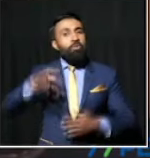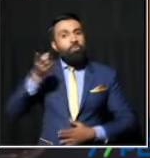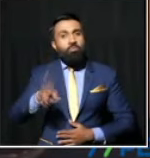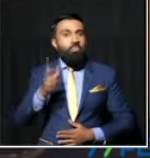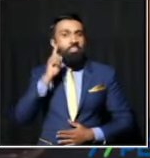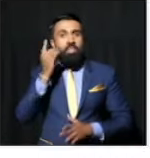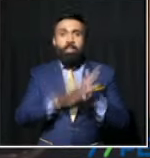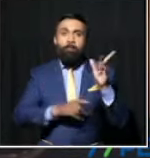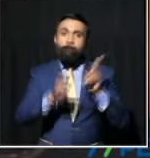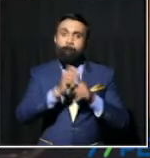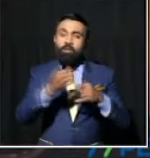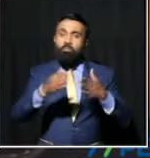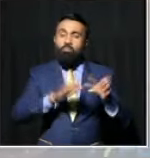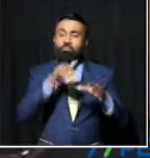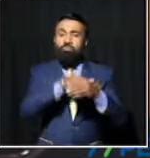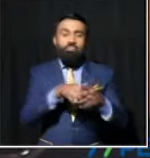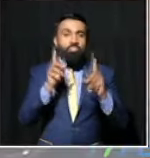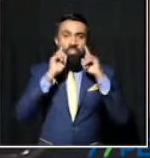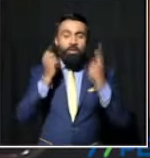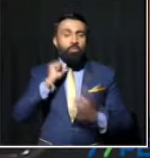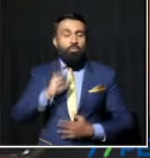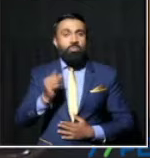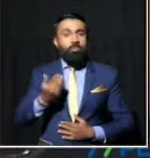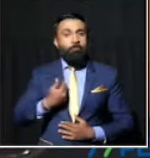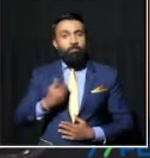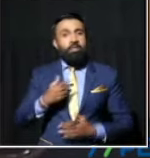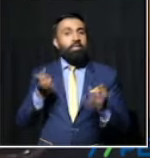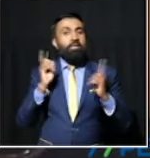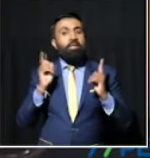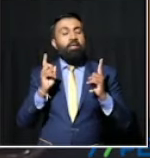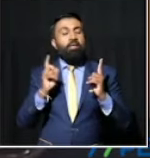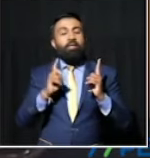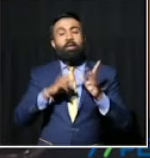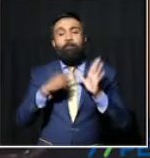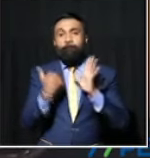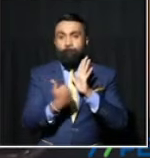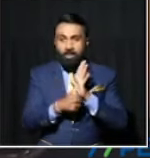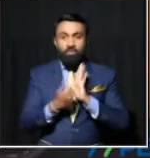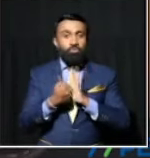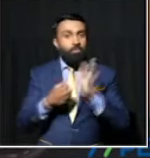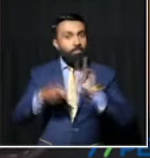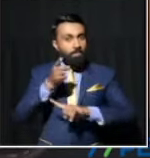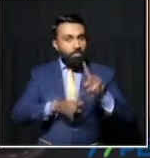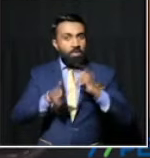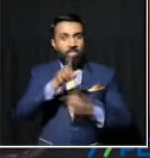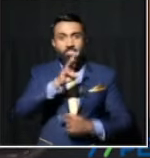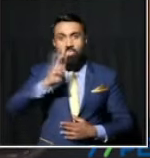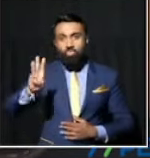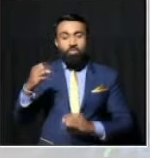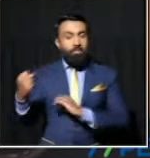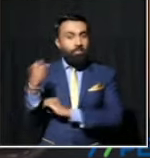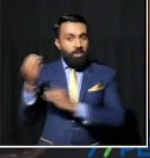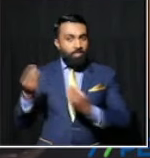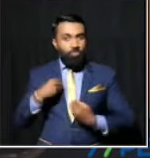ඇමතිවරු කැබිනට් එකේ හිටපු. මේකේ තියෙන මොකද්ද? මට ක්‍රීඩා පනතේ මේ උත්තරීතර පාර්ලිමේන්තුවෙන් 73 බලය දුන්නේ. 73 හොරු